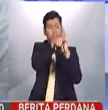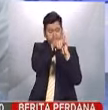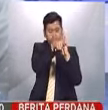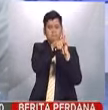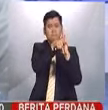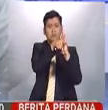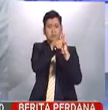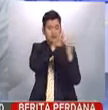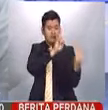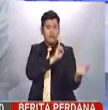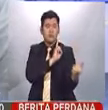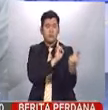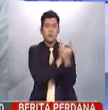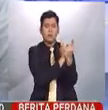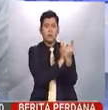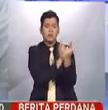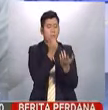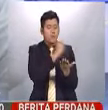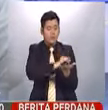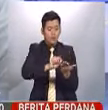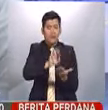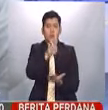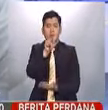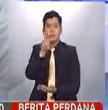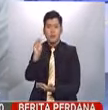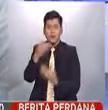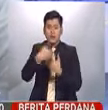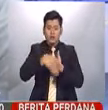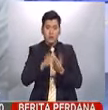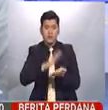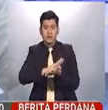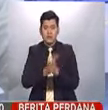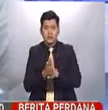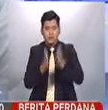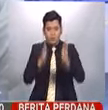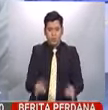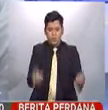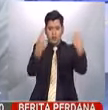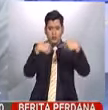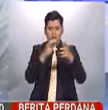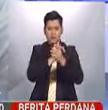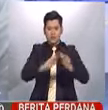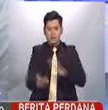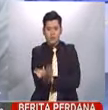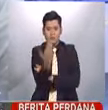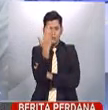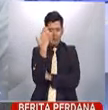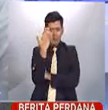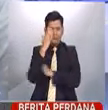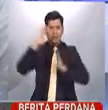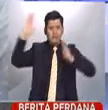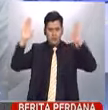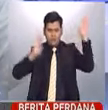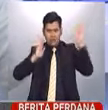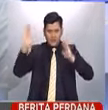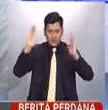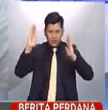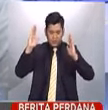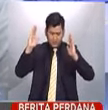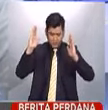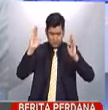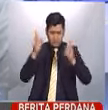Beliau ditemui wartawan RTM selepas menjadi tetamu dalam rancangan Selamat Pagi Malaysia di Angkasa Puri.